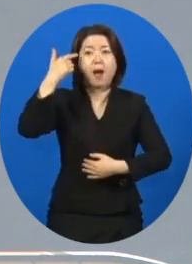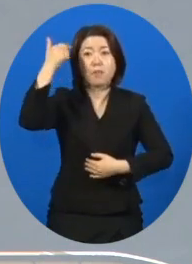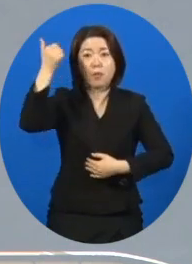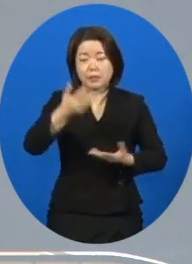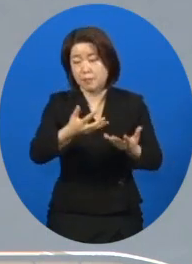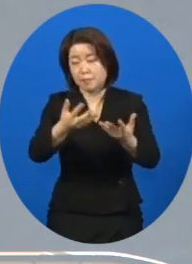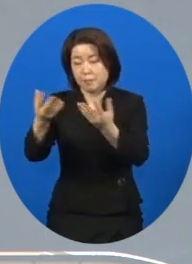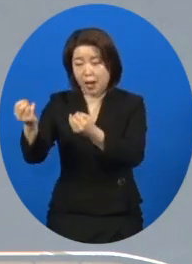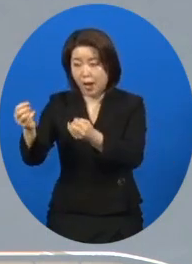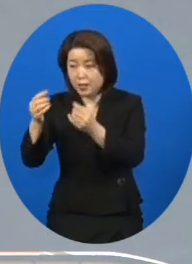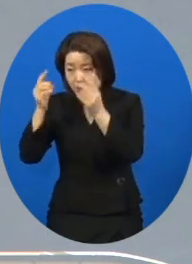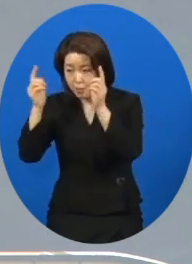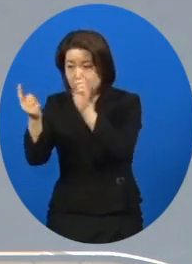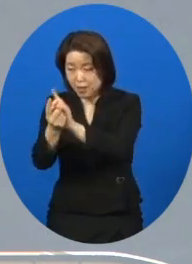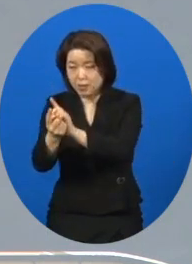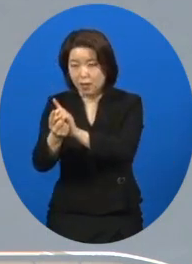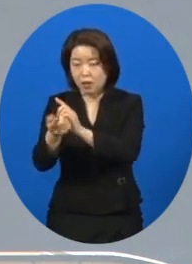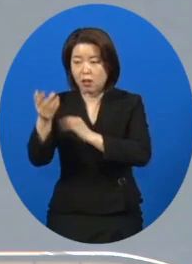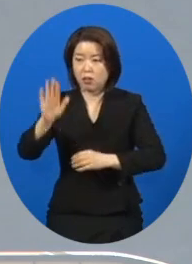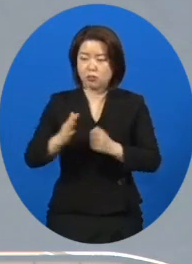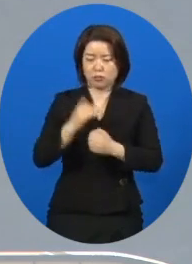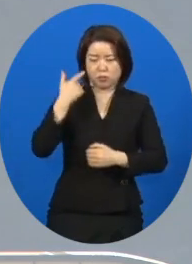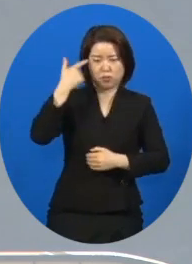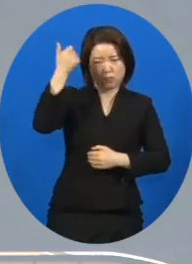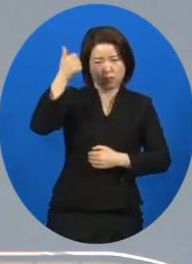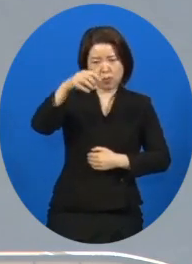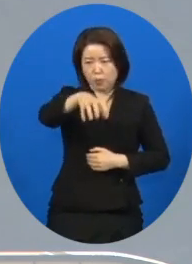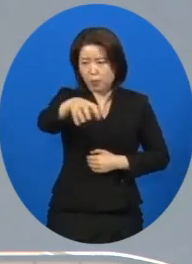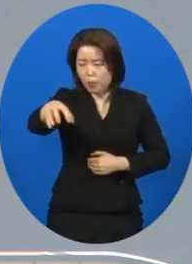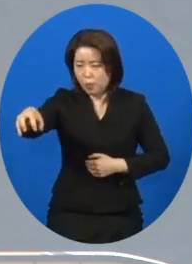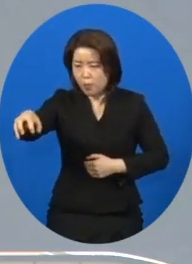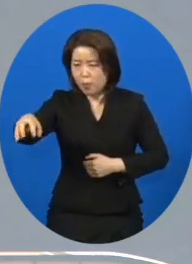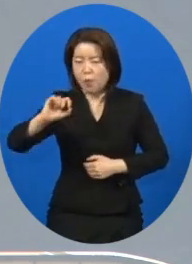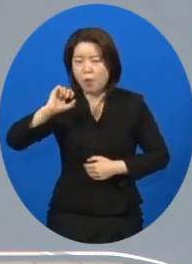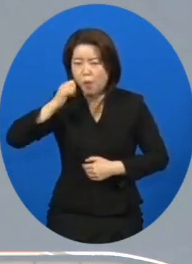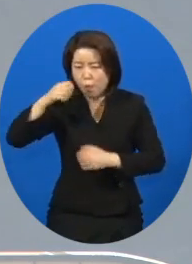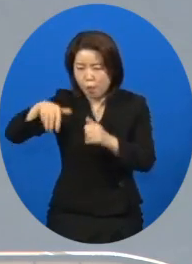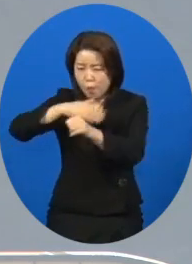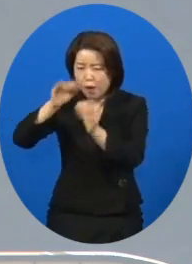목사님이신데 목회 현장은 참 어려운 분들을 봅니다.